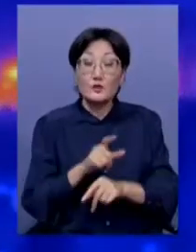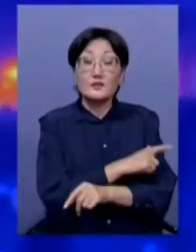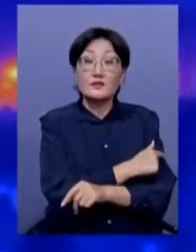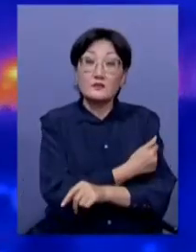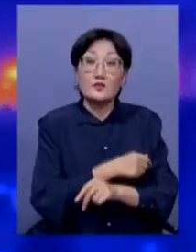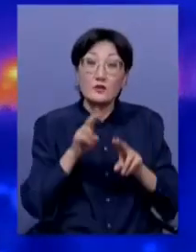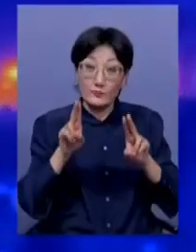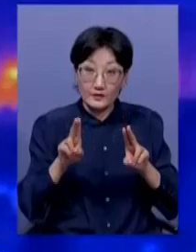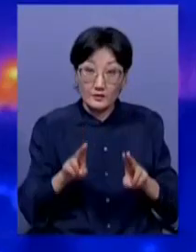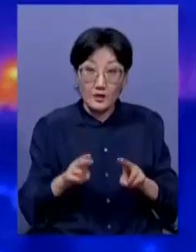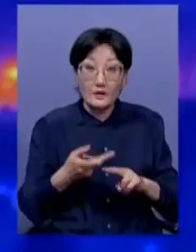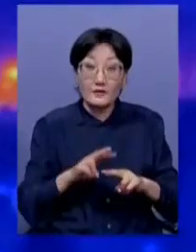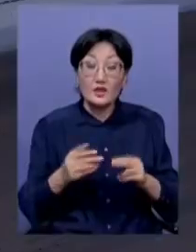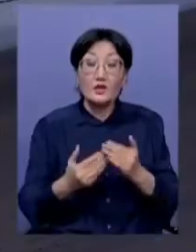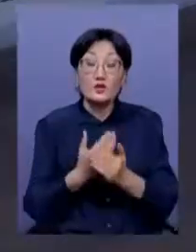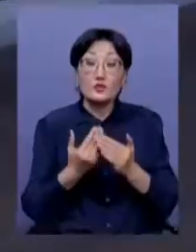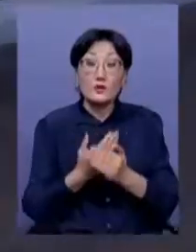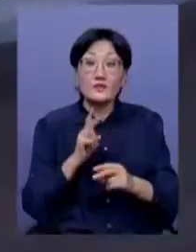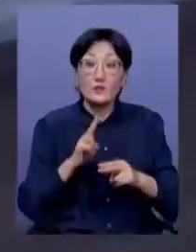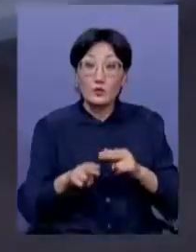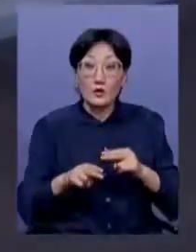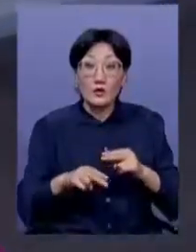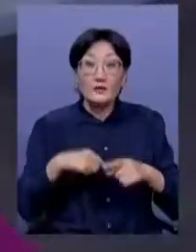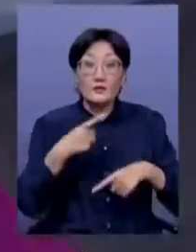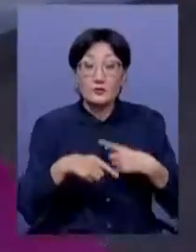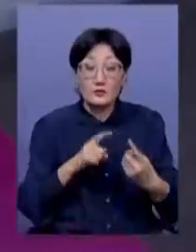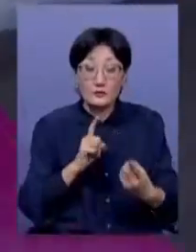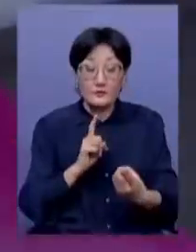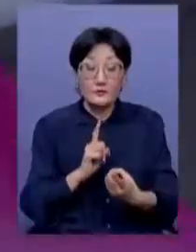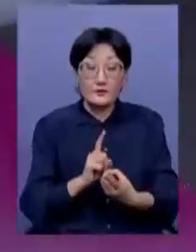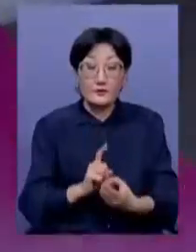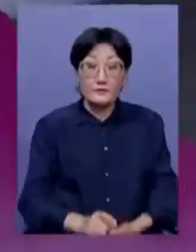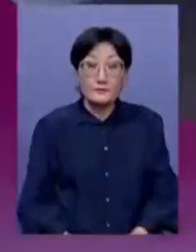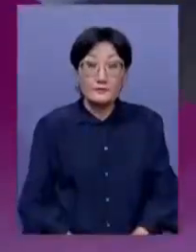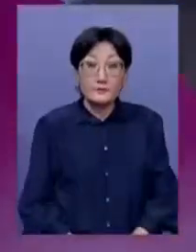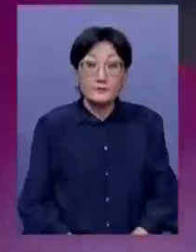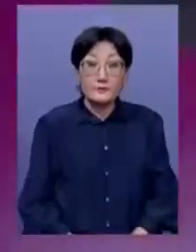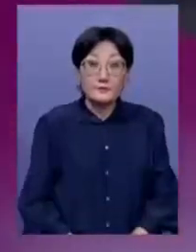социальную дистанцию. На этом наш выпуск завершен. Всего доброго и берегите себя.